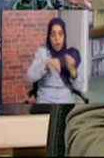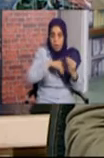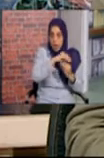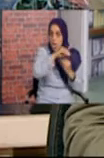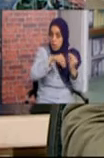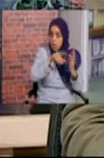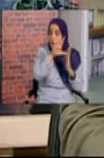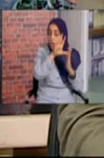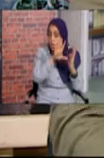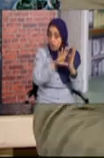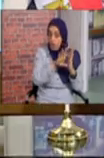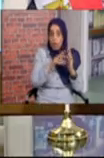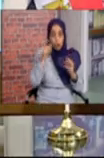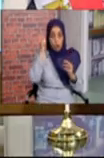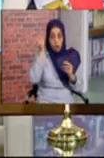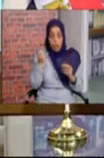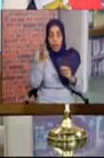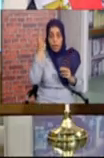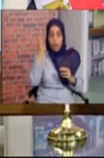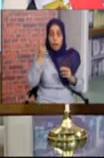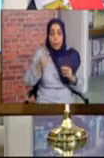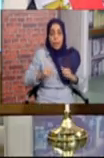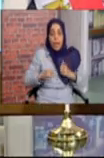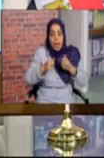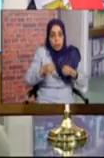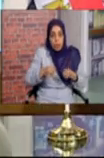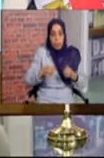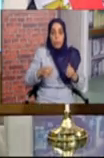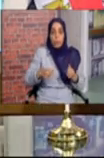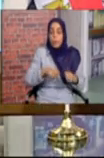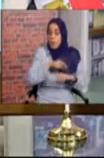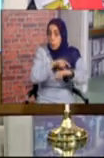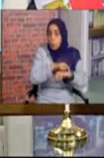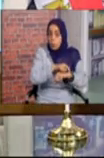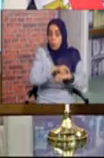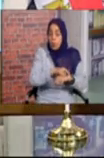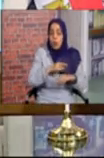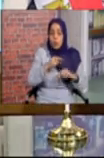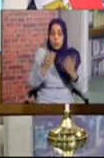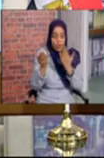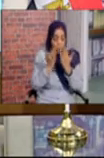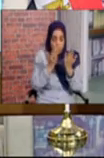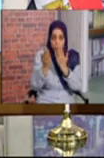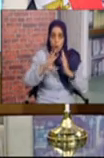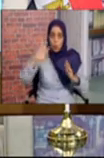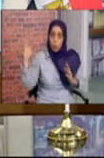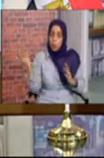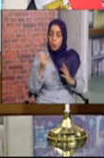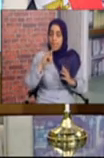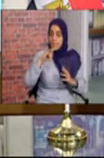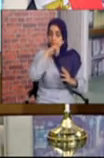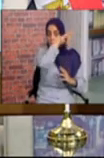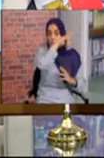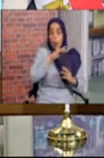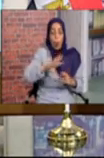هاجر بطريقة علمية. توفيق الحكيم، نجيب محفوظ، كله سافر سافر،